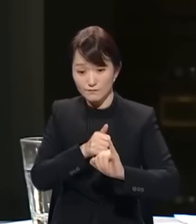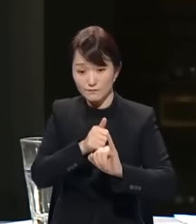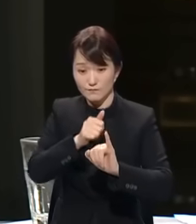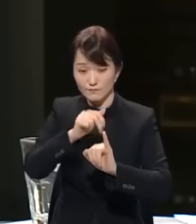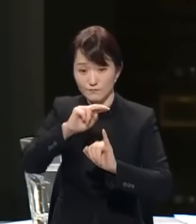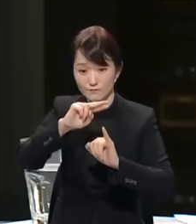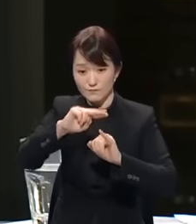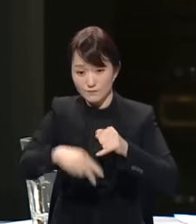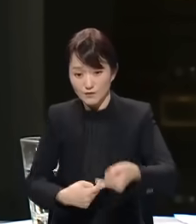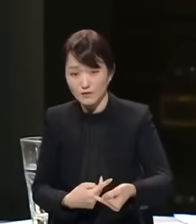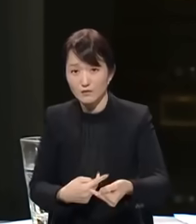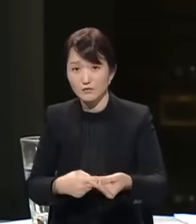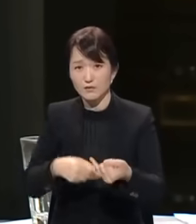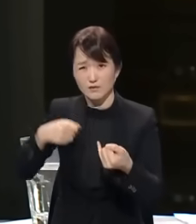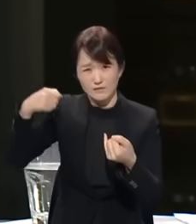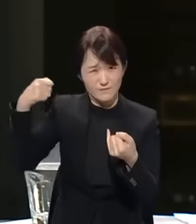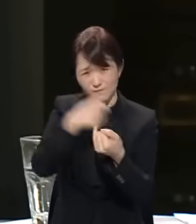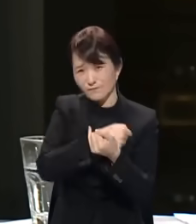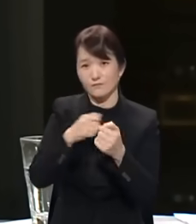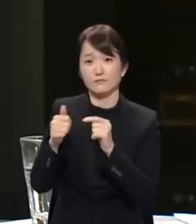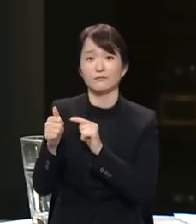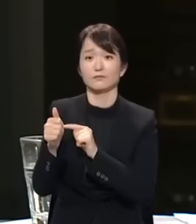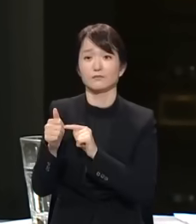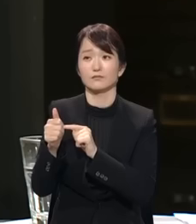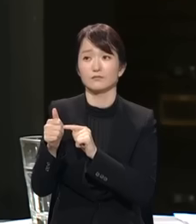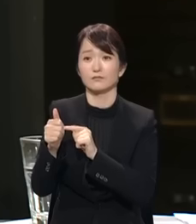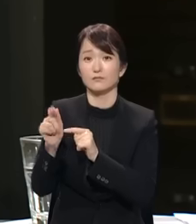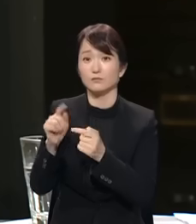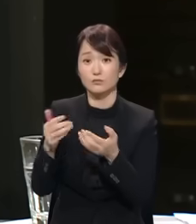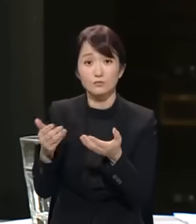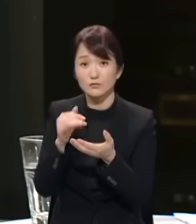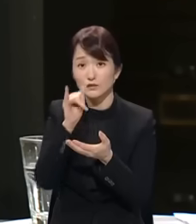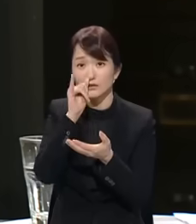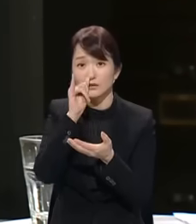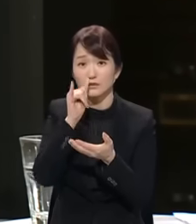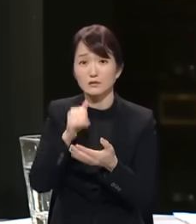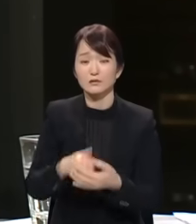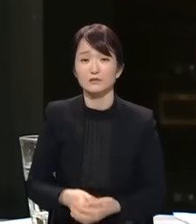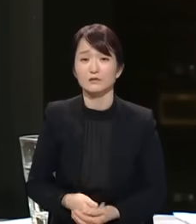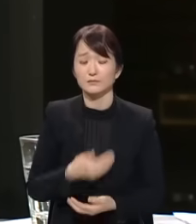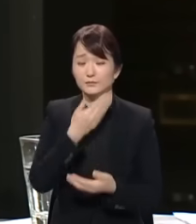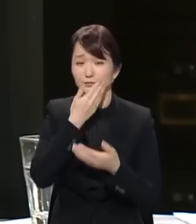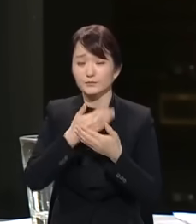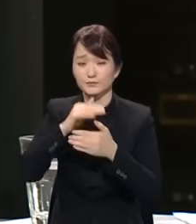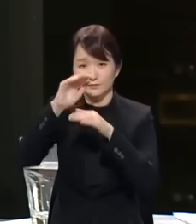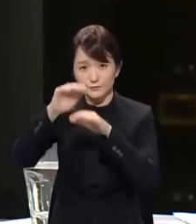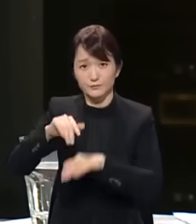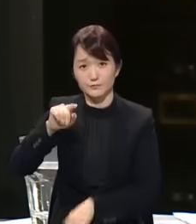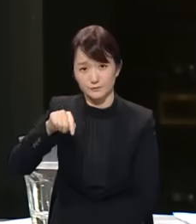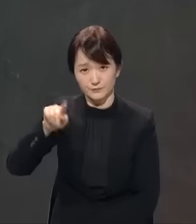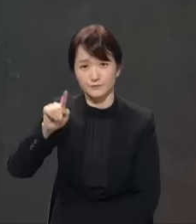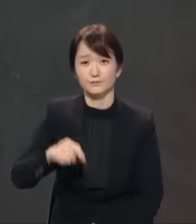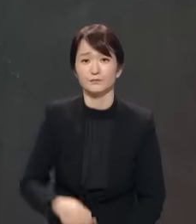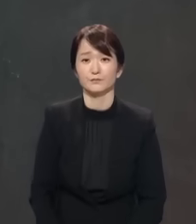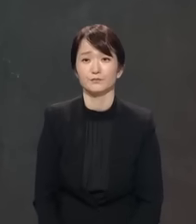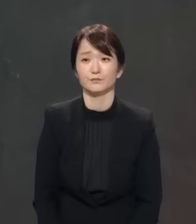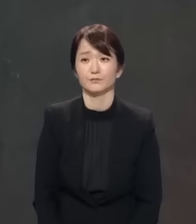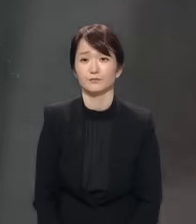저짓을 한 겁니다. 저 남성, 저 남자. 무슨 일이 있었던 걸까요? 체크포인트 짚어보죠.